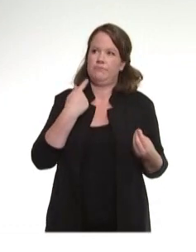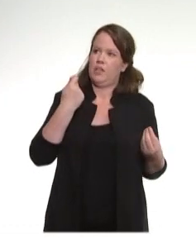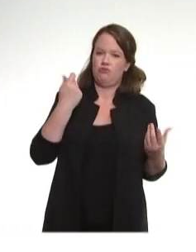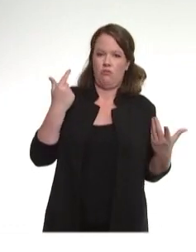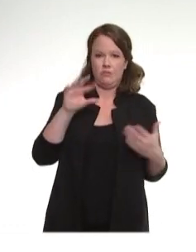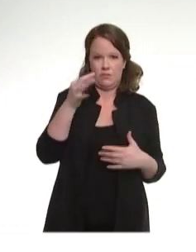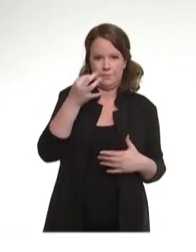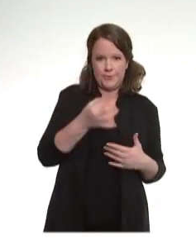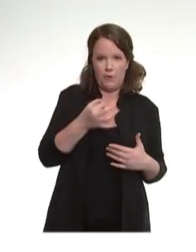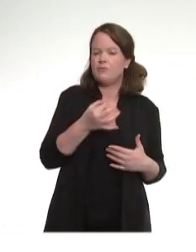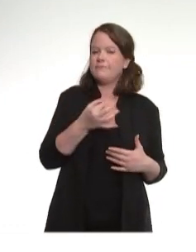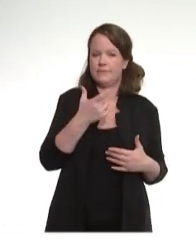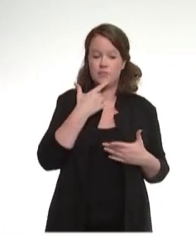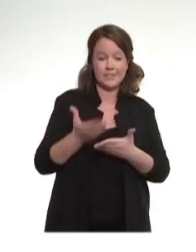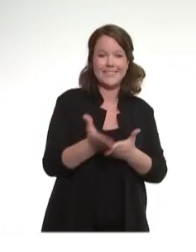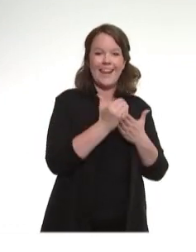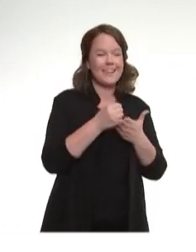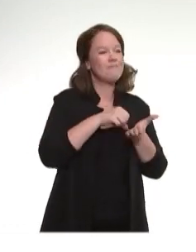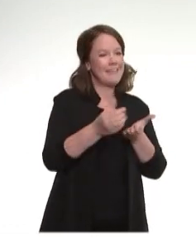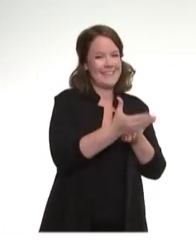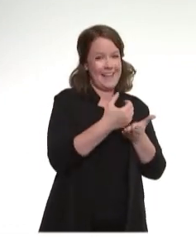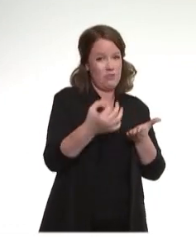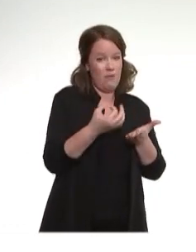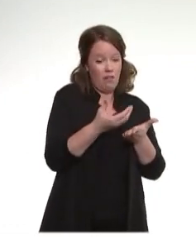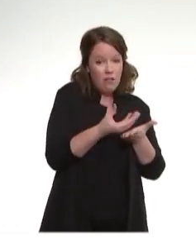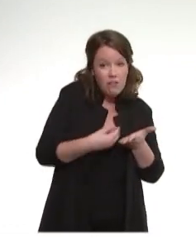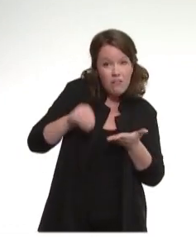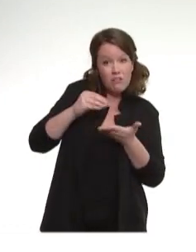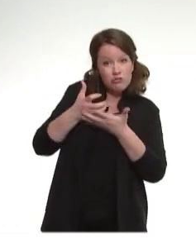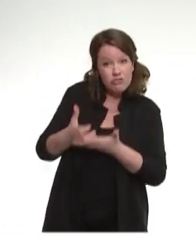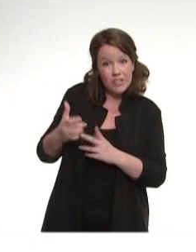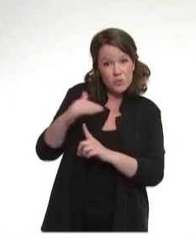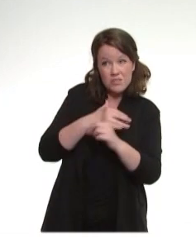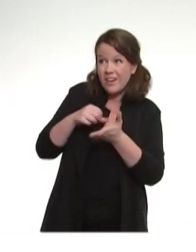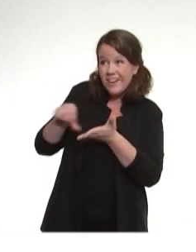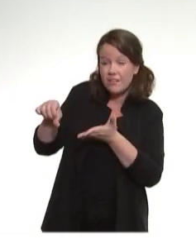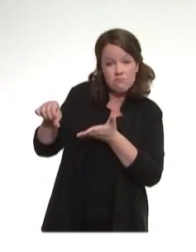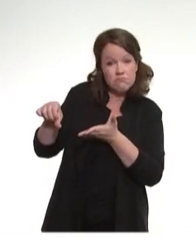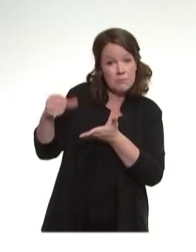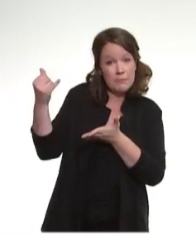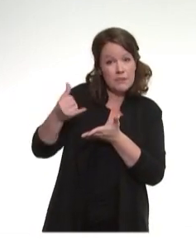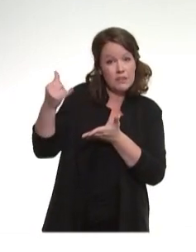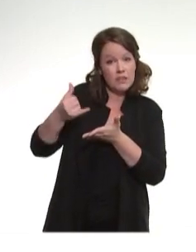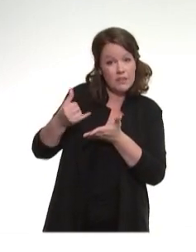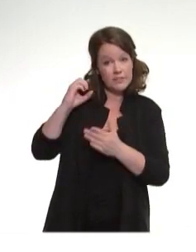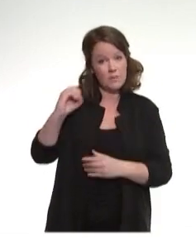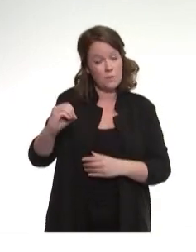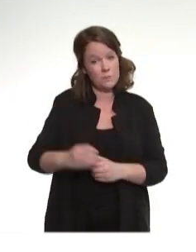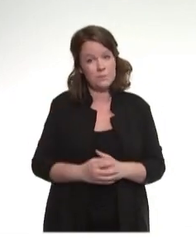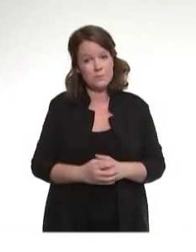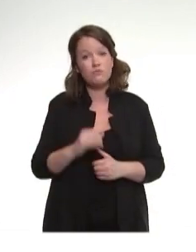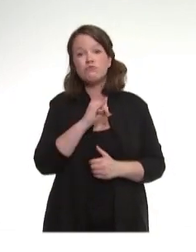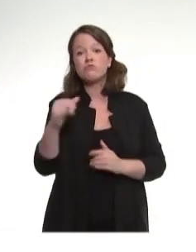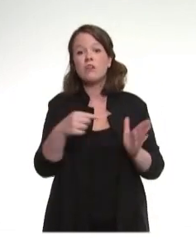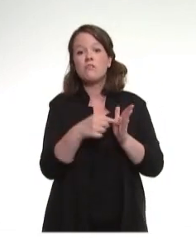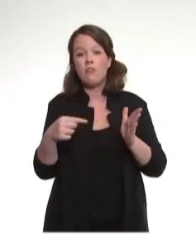de toute cotisation sociale jusqu'à ce que les mesures de restriction soit levée et je tiens à signaler